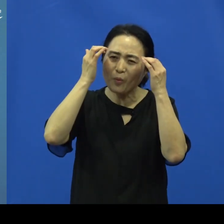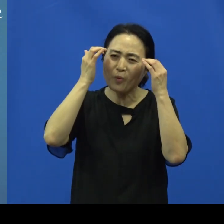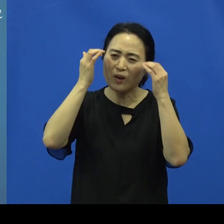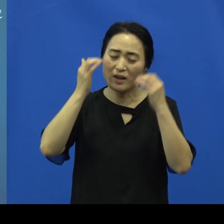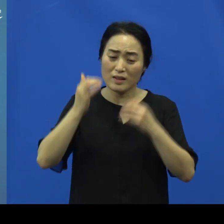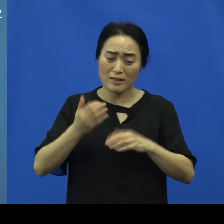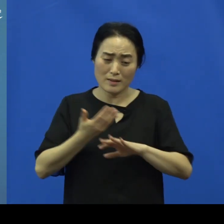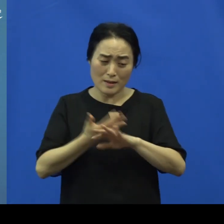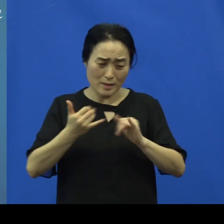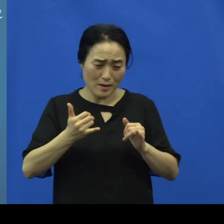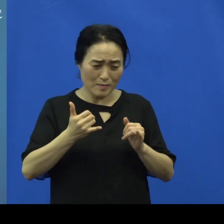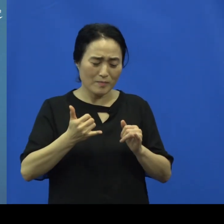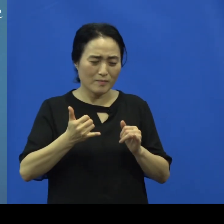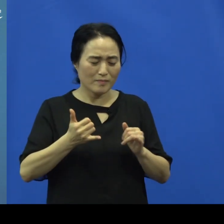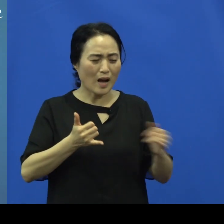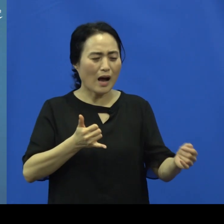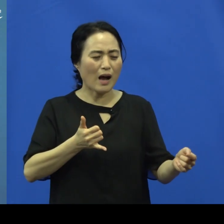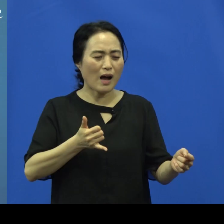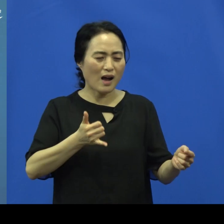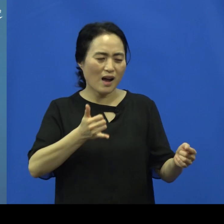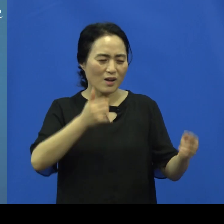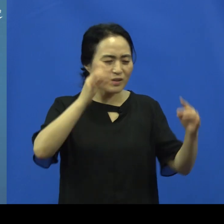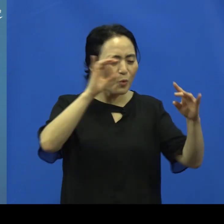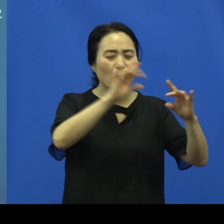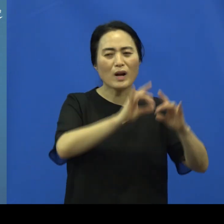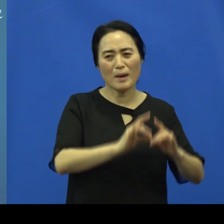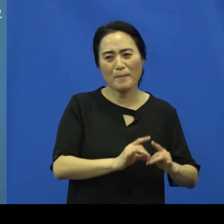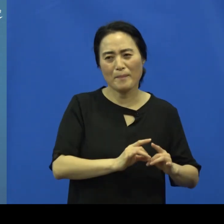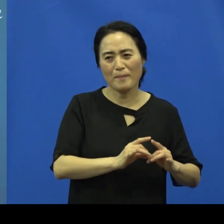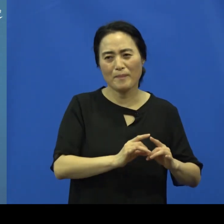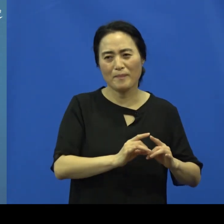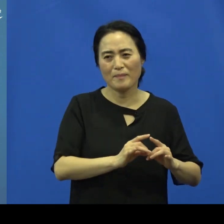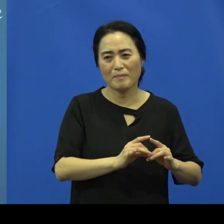없고 하나님 앞에 쓰임 받을 수도 없어요.